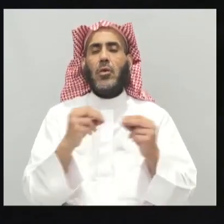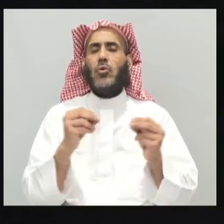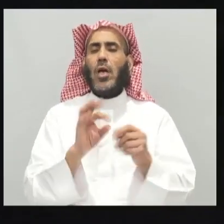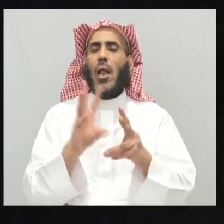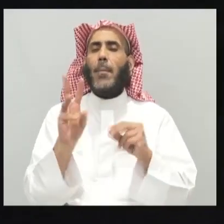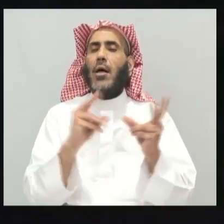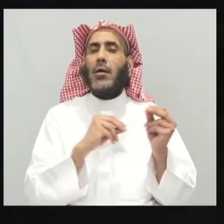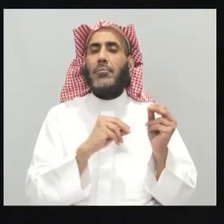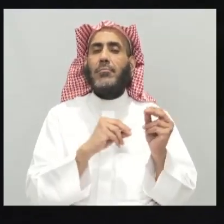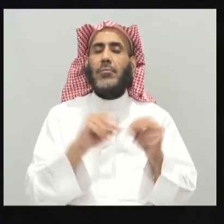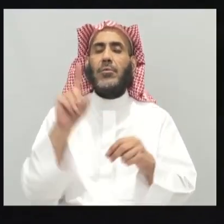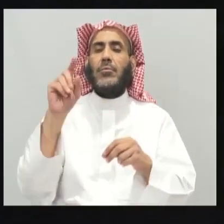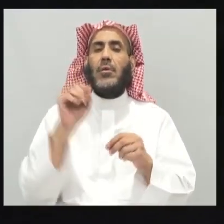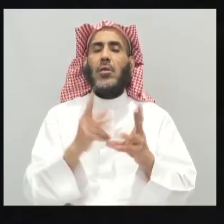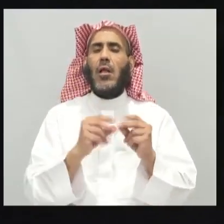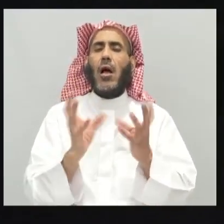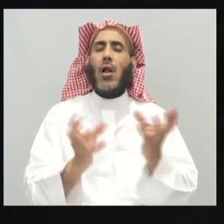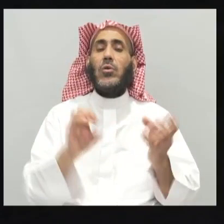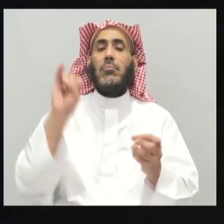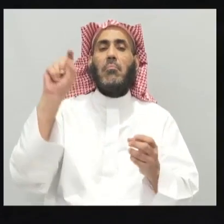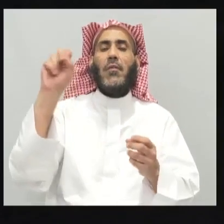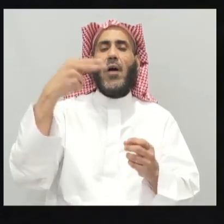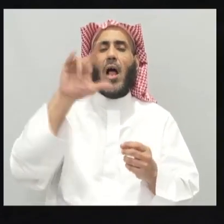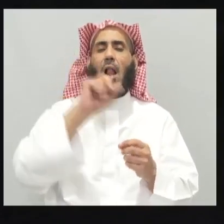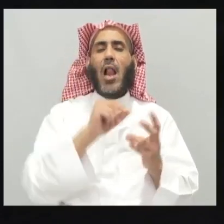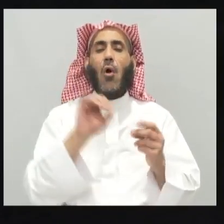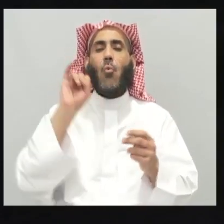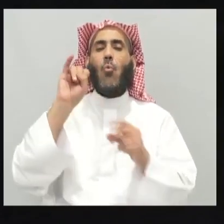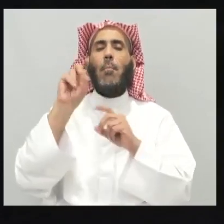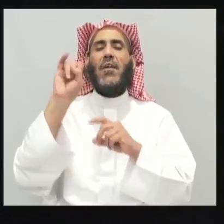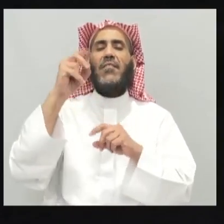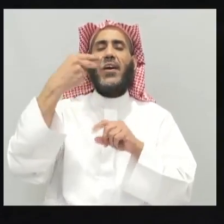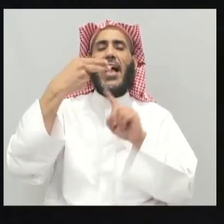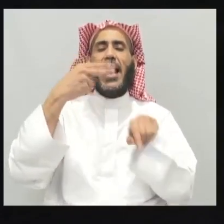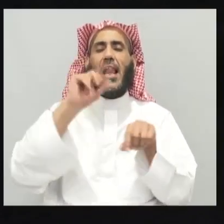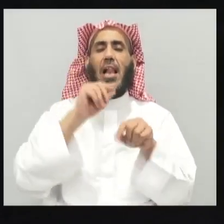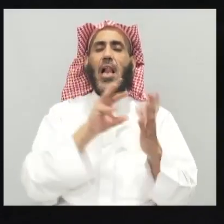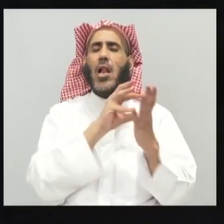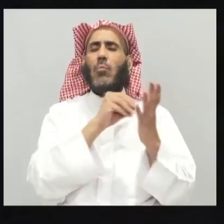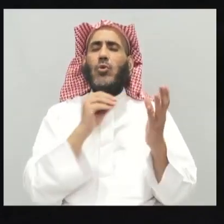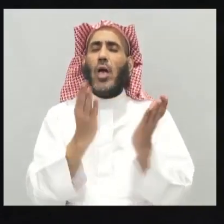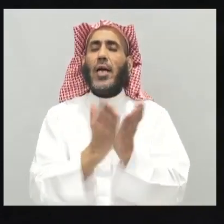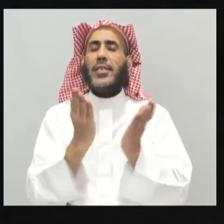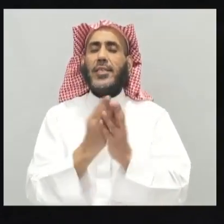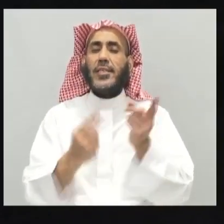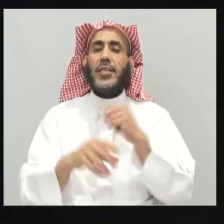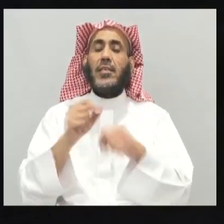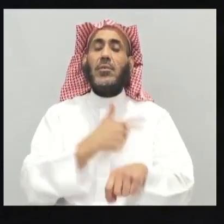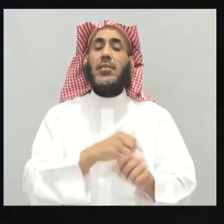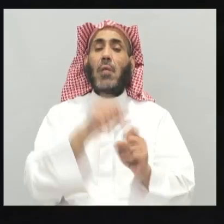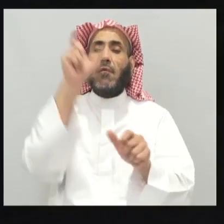ماذا؟ أحسنتم، إما على وزن مفعل أو مفعل. المشتقات التي درسناها سابقا، اسم